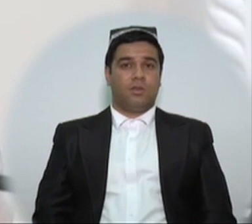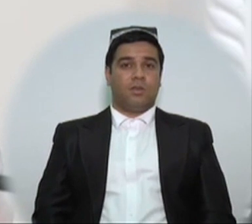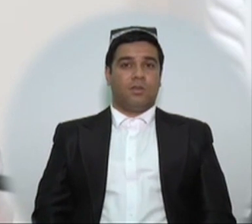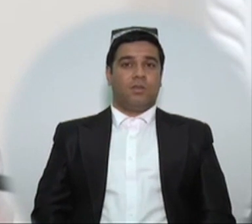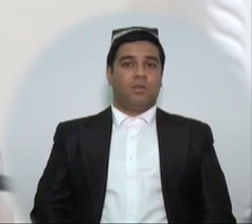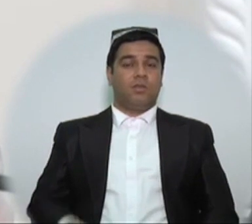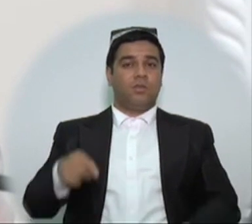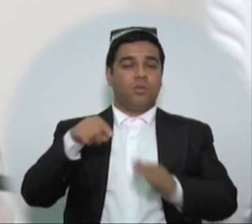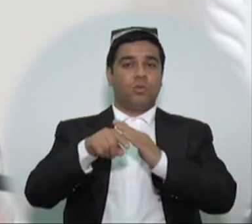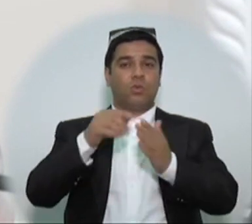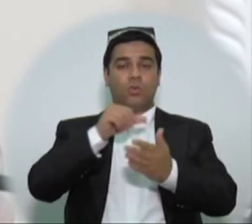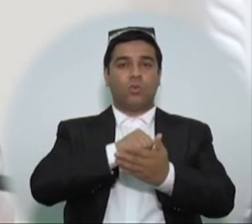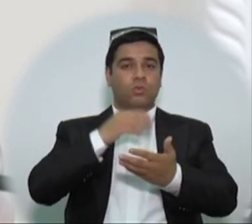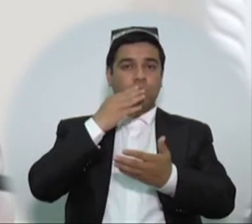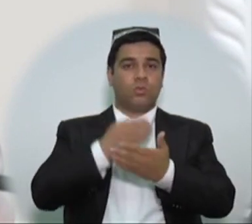rasadxonasi bo'lgan.